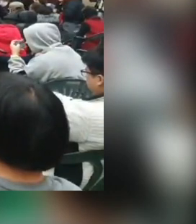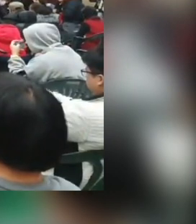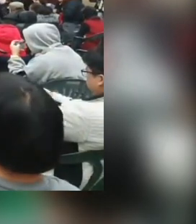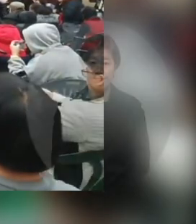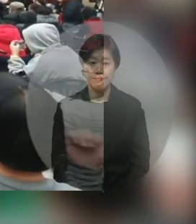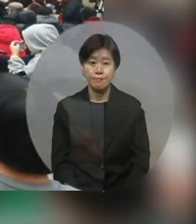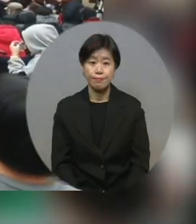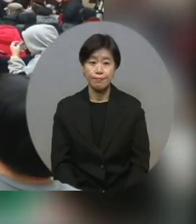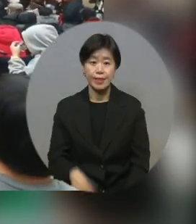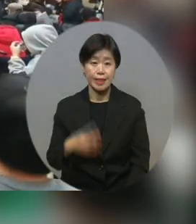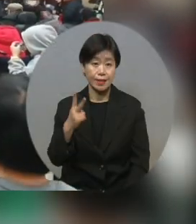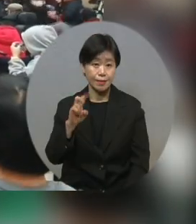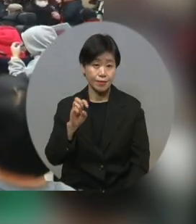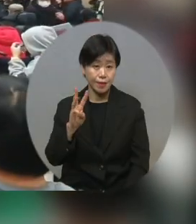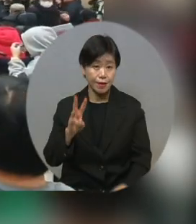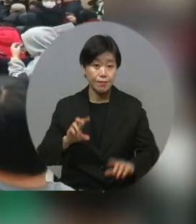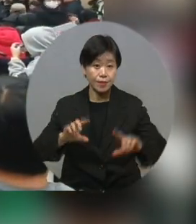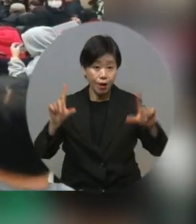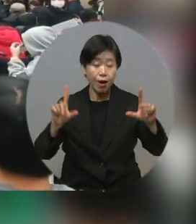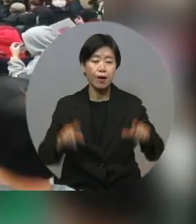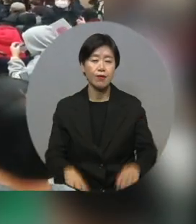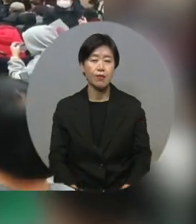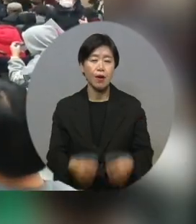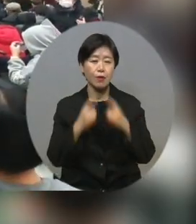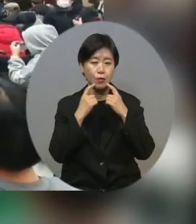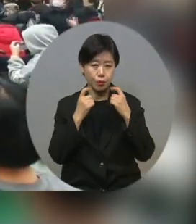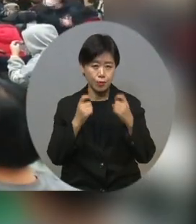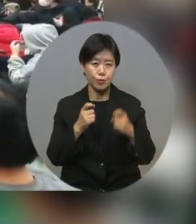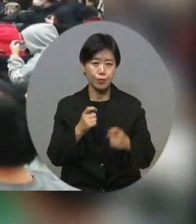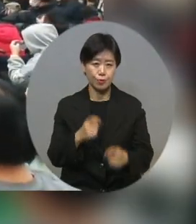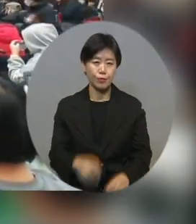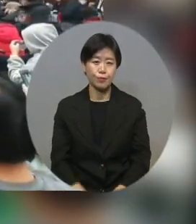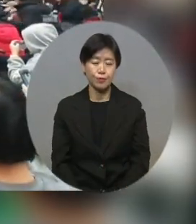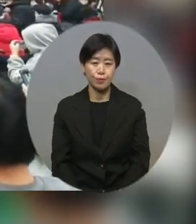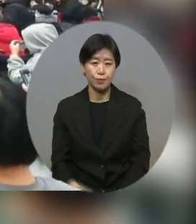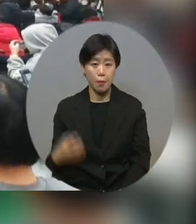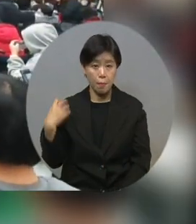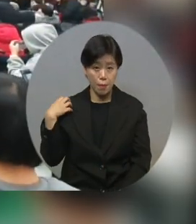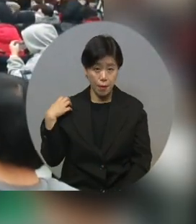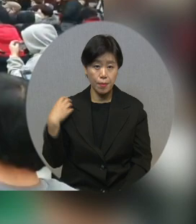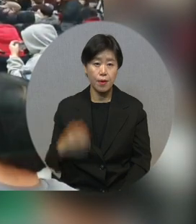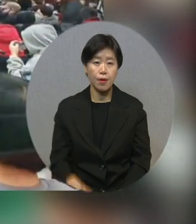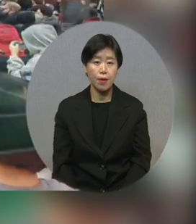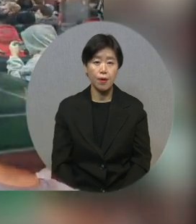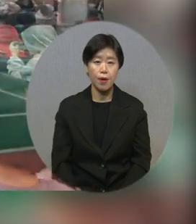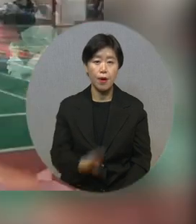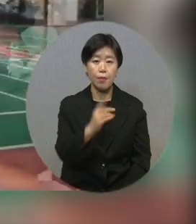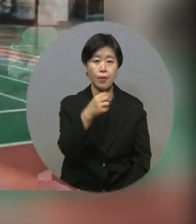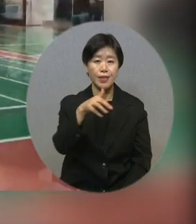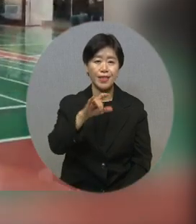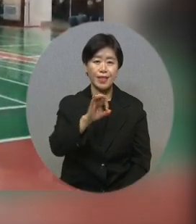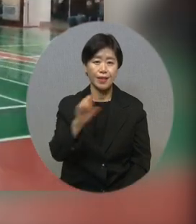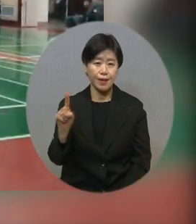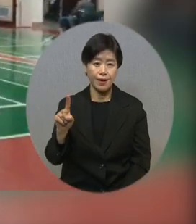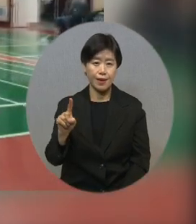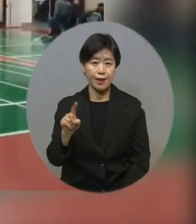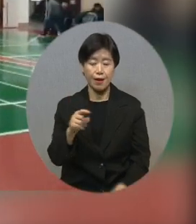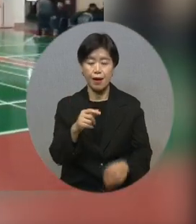이것으로 2020년 동대문 총장배 동대문 어울 보차대회 개회식을 마치도록 하겠습니다.